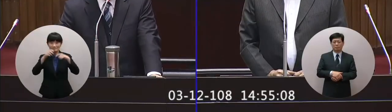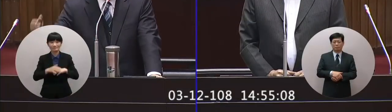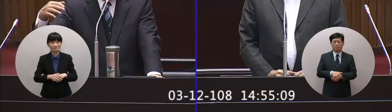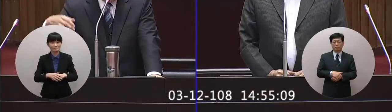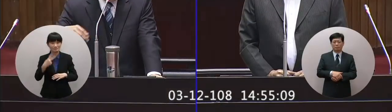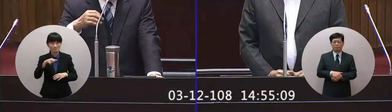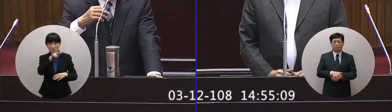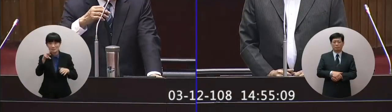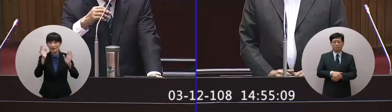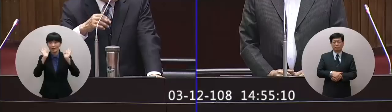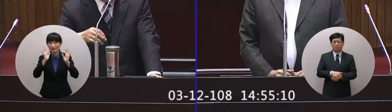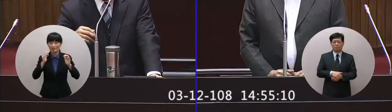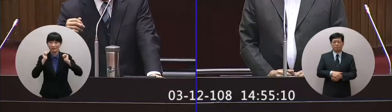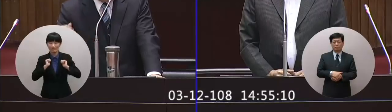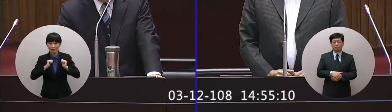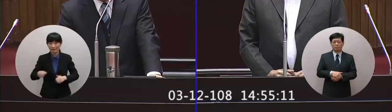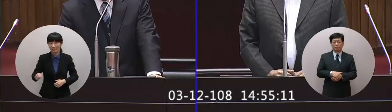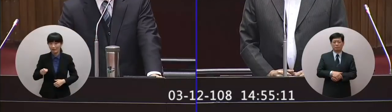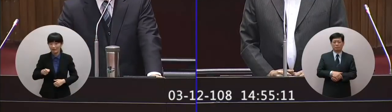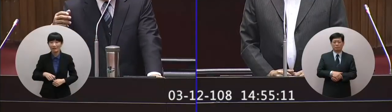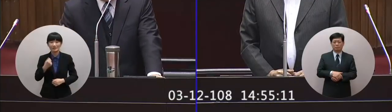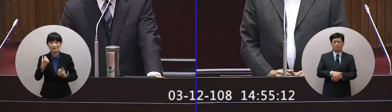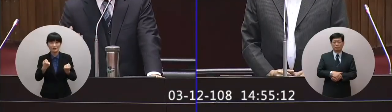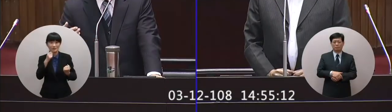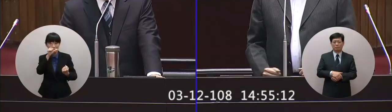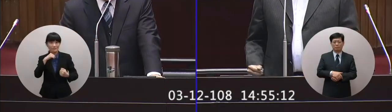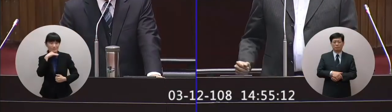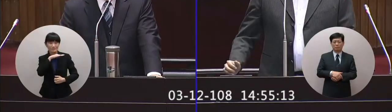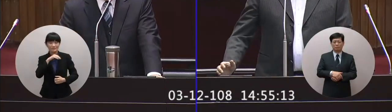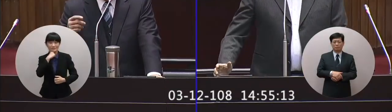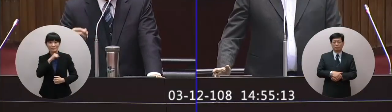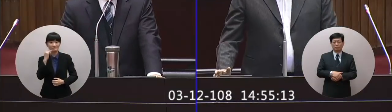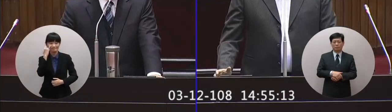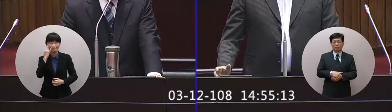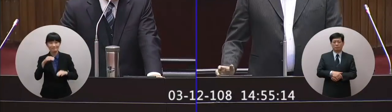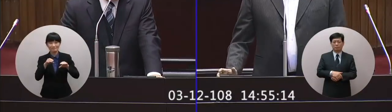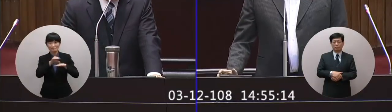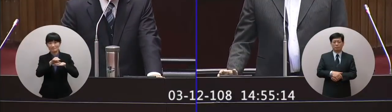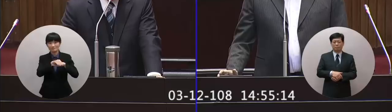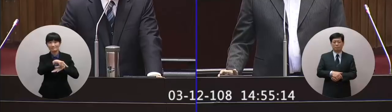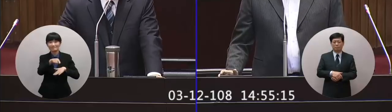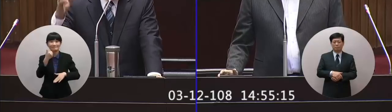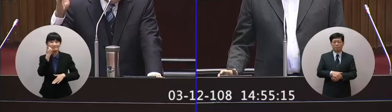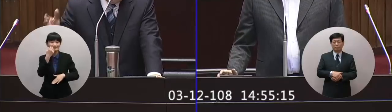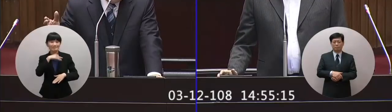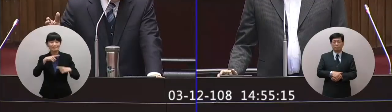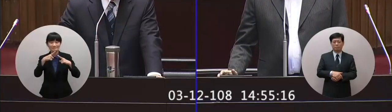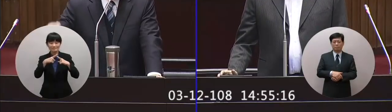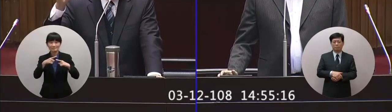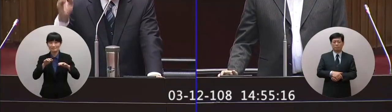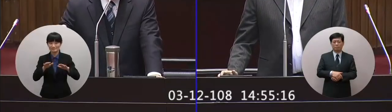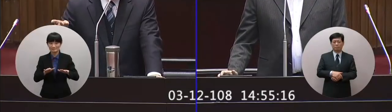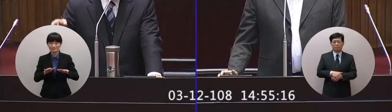行李，一个月台赶过另外一个月台，等得要换车，迄就是屏东人。因